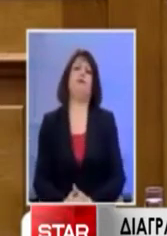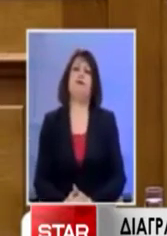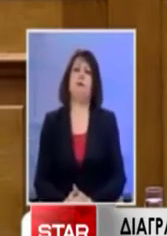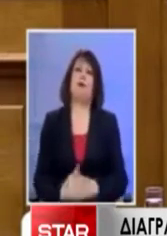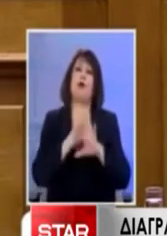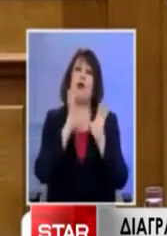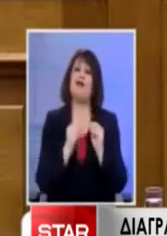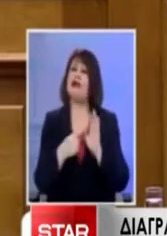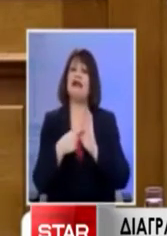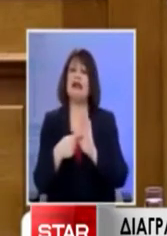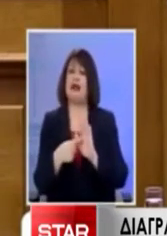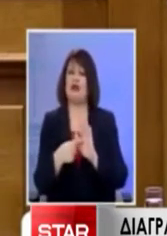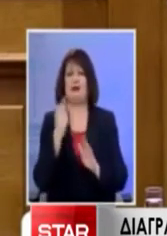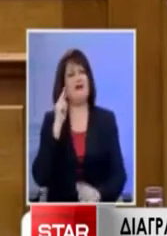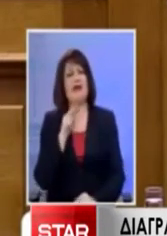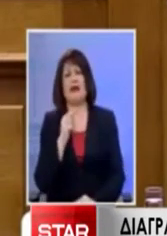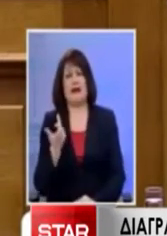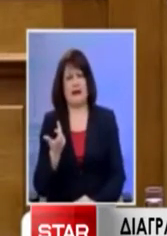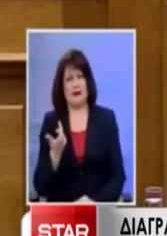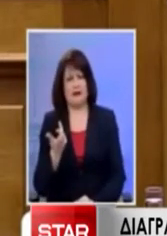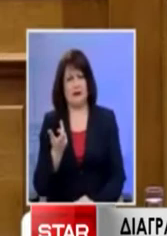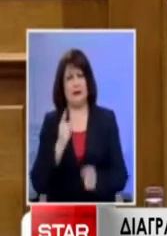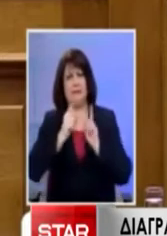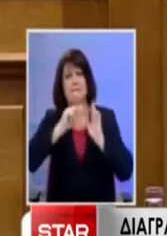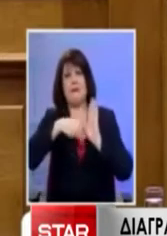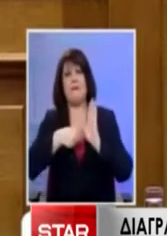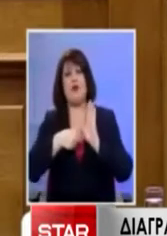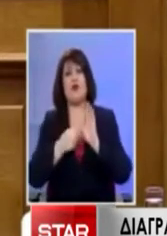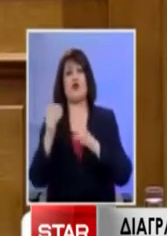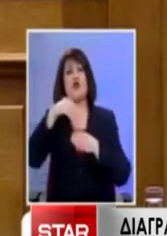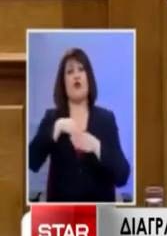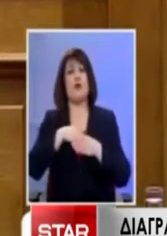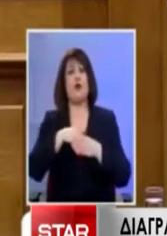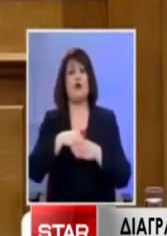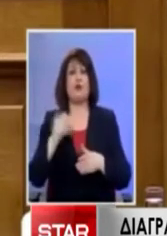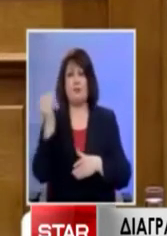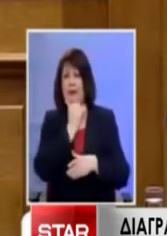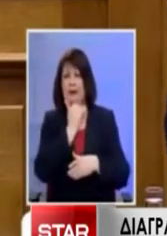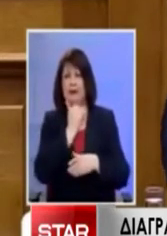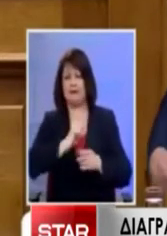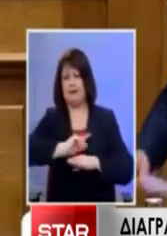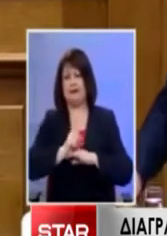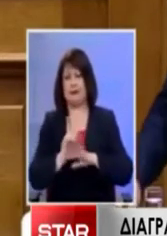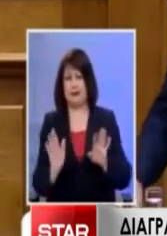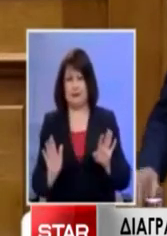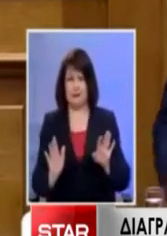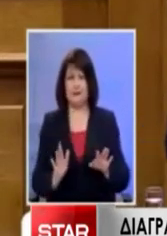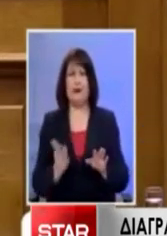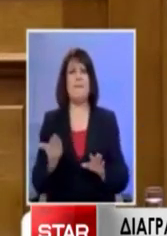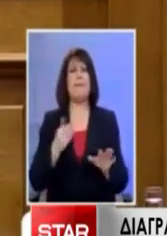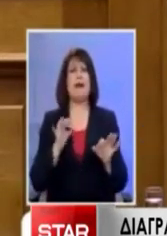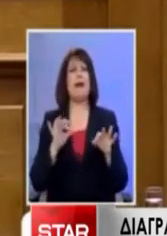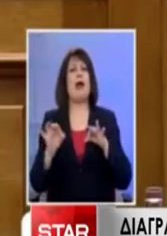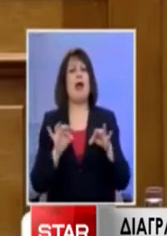στις πρέσπες, να φάνε αστακούς και να υπογράψουν την παράδοση του ονόματος Μακεδονία. Διαφωνώ με αυτό. Κανονικά σήμερα